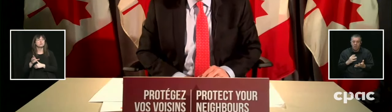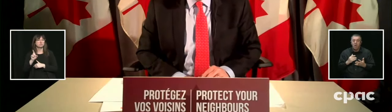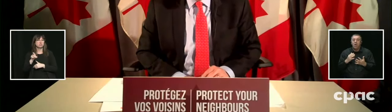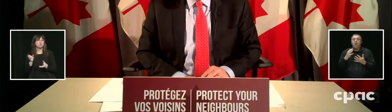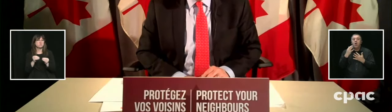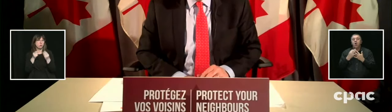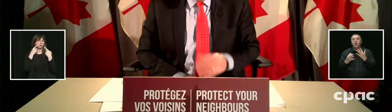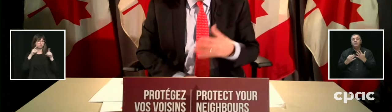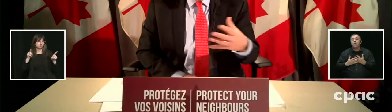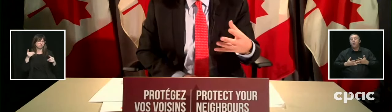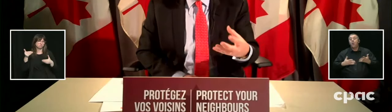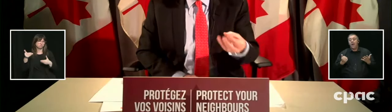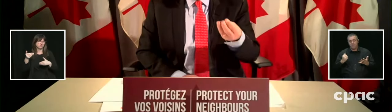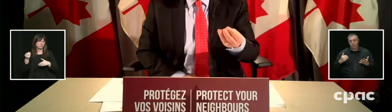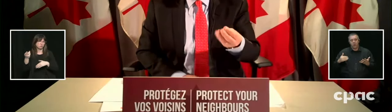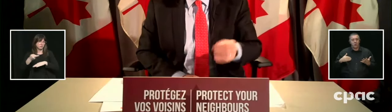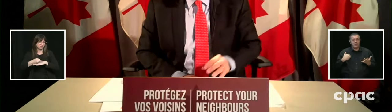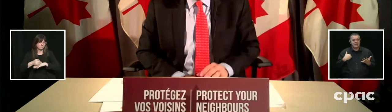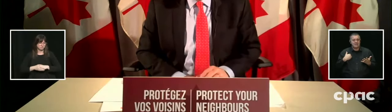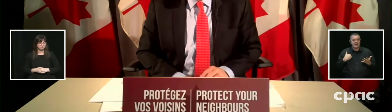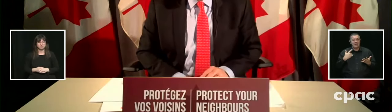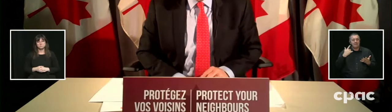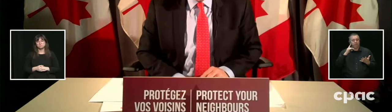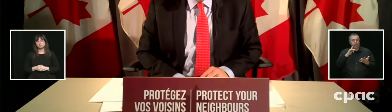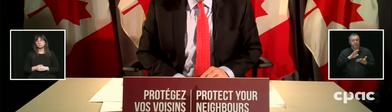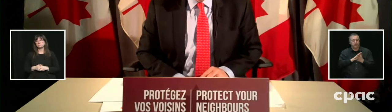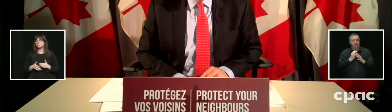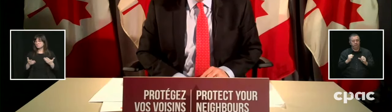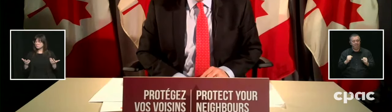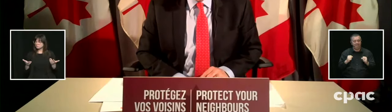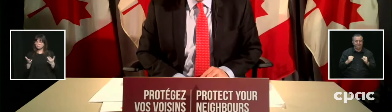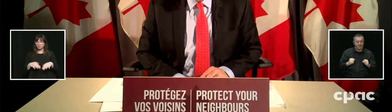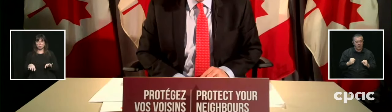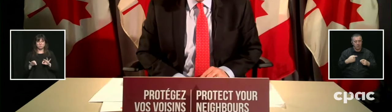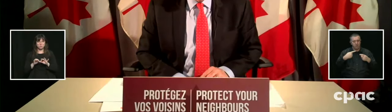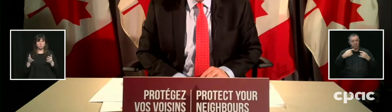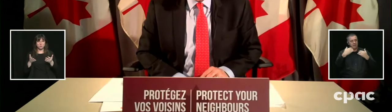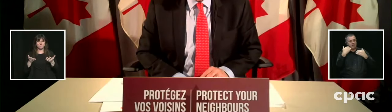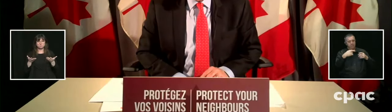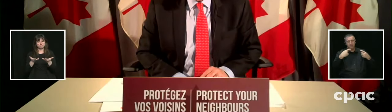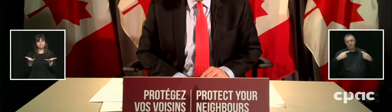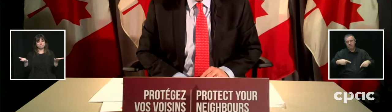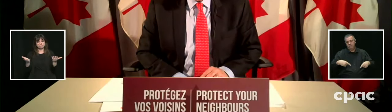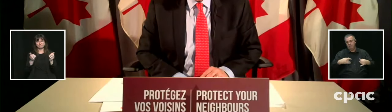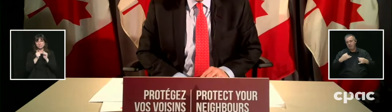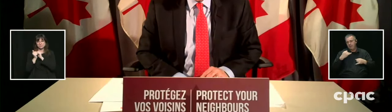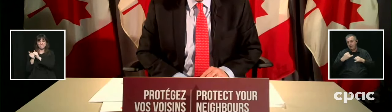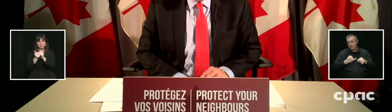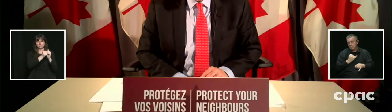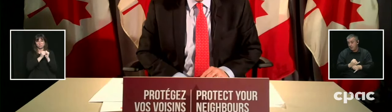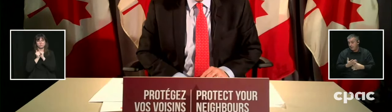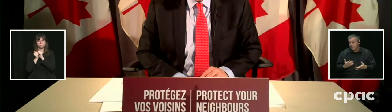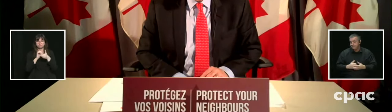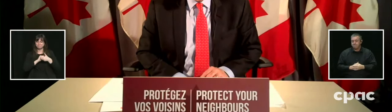peut utiliser ensemble pour renforcer la posture aux frontières internationales.